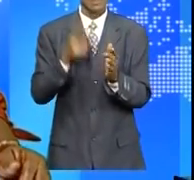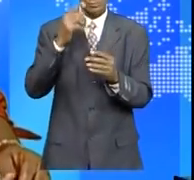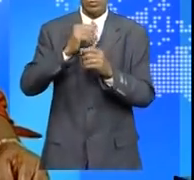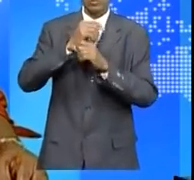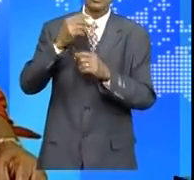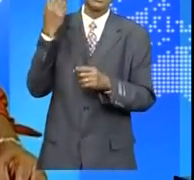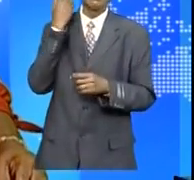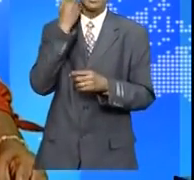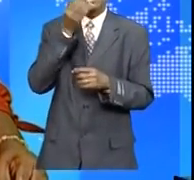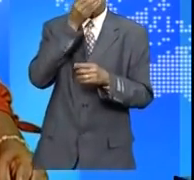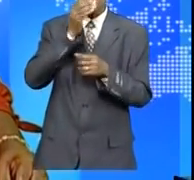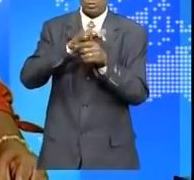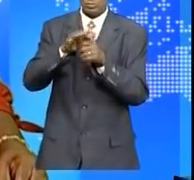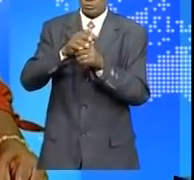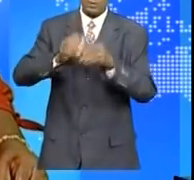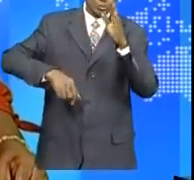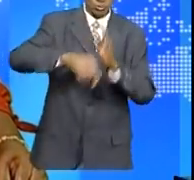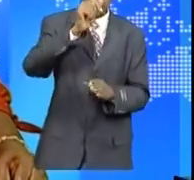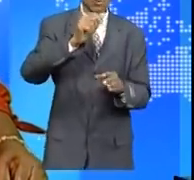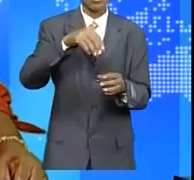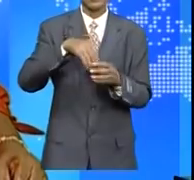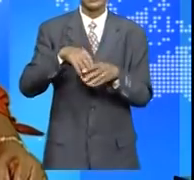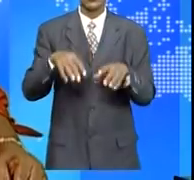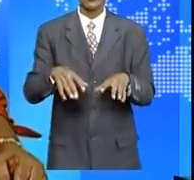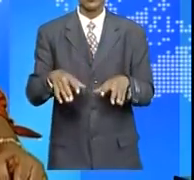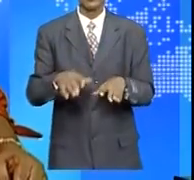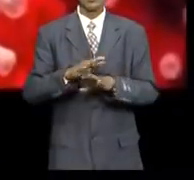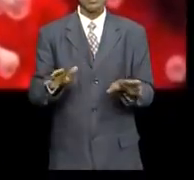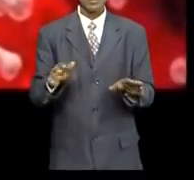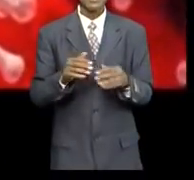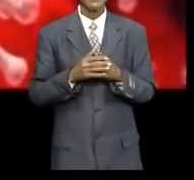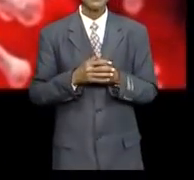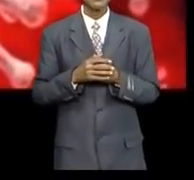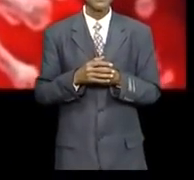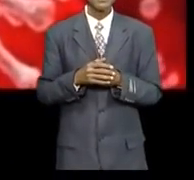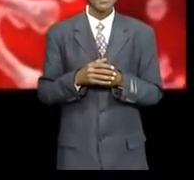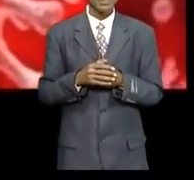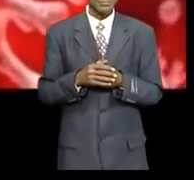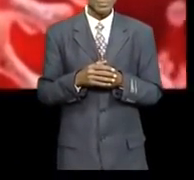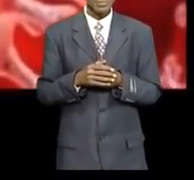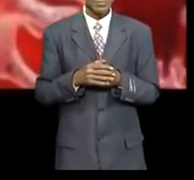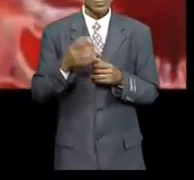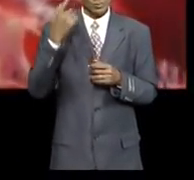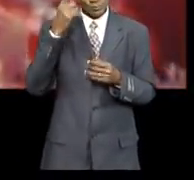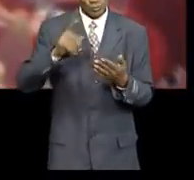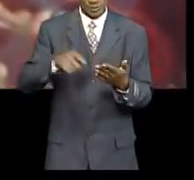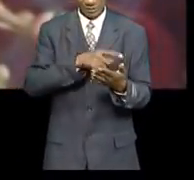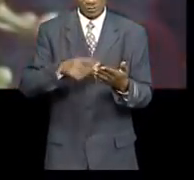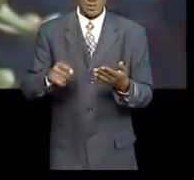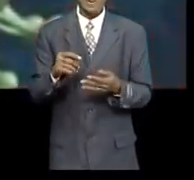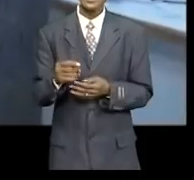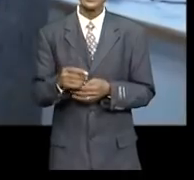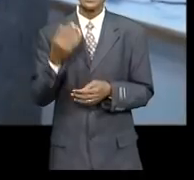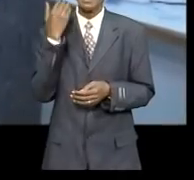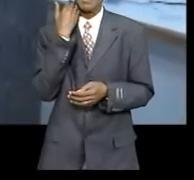République démocratique du Congo. C'est un récit de Serge Berlin-Mata. La lutte contre le Covid-19 en République démocratique du